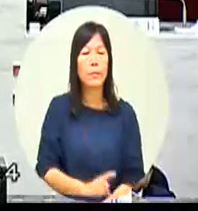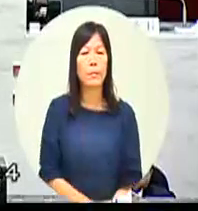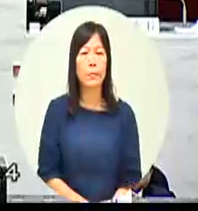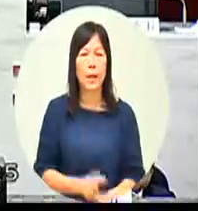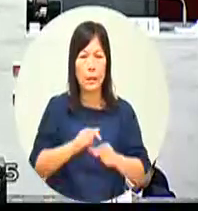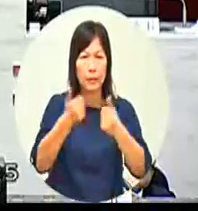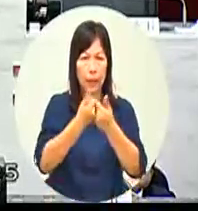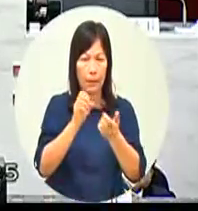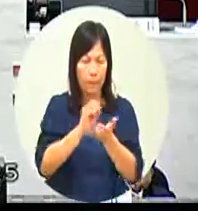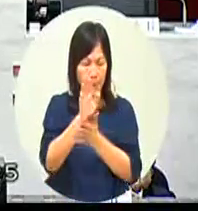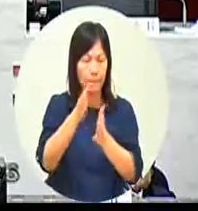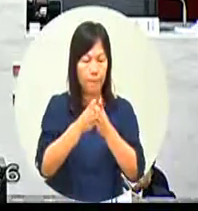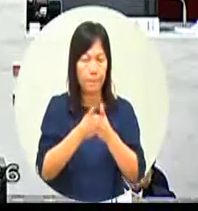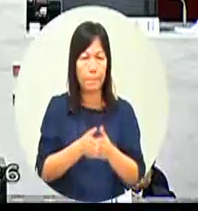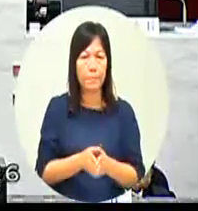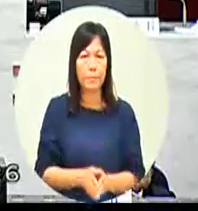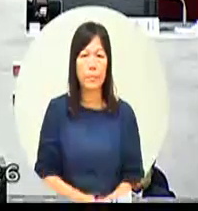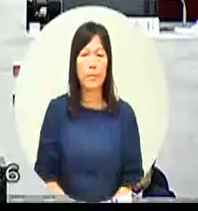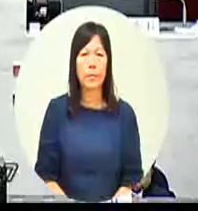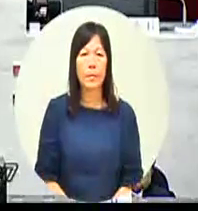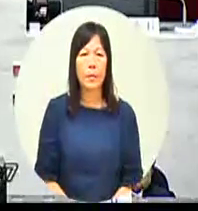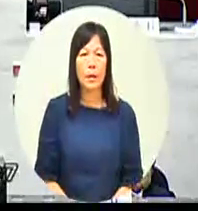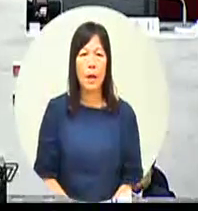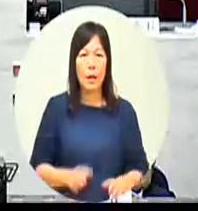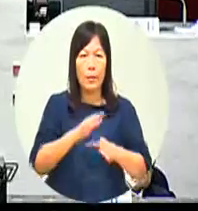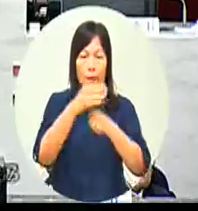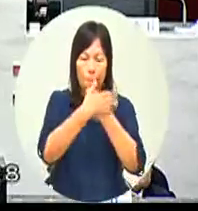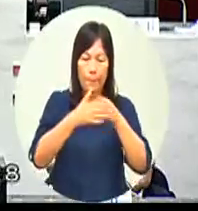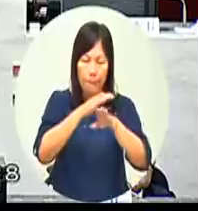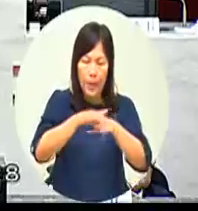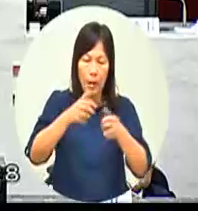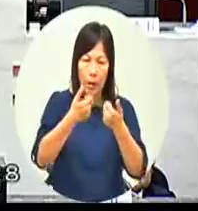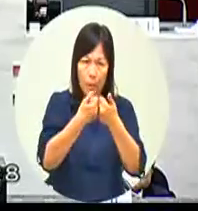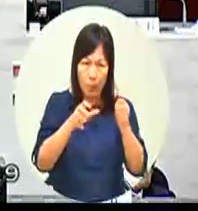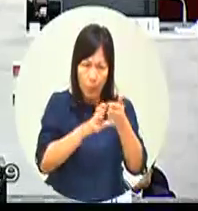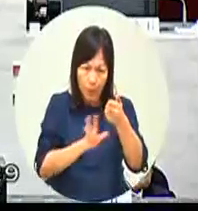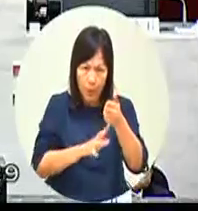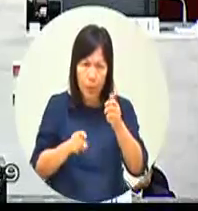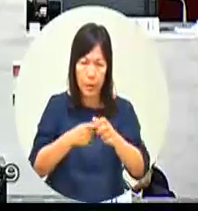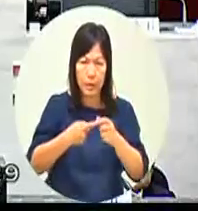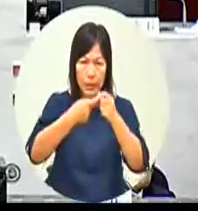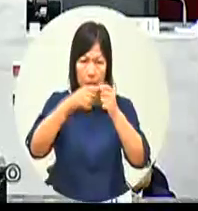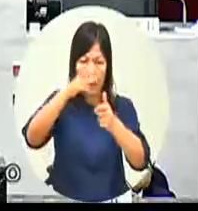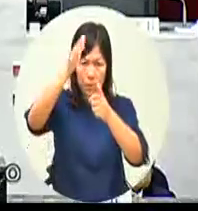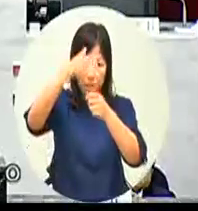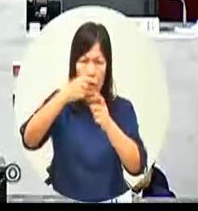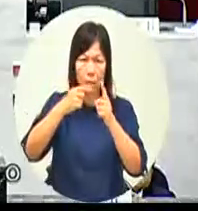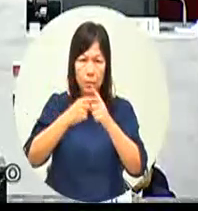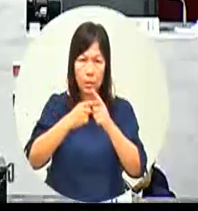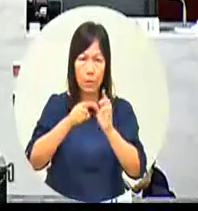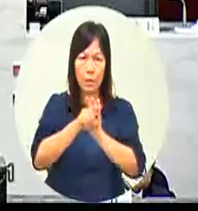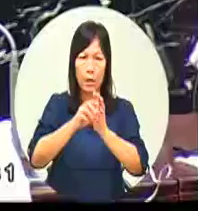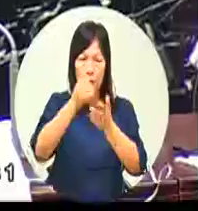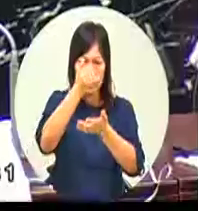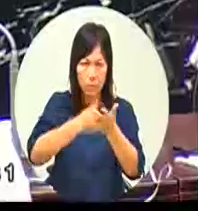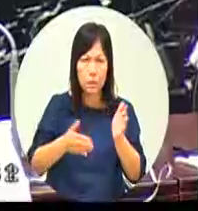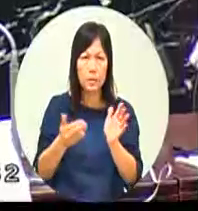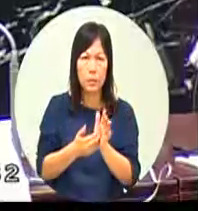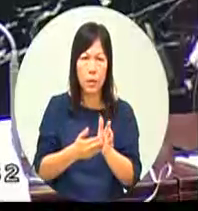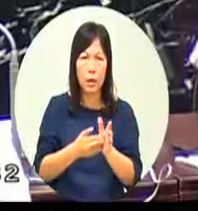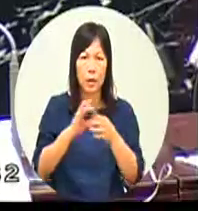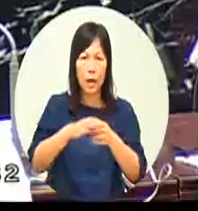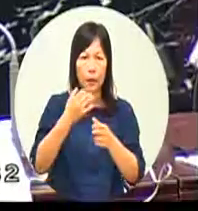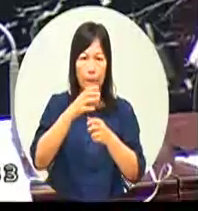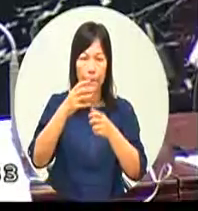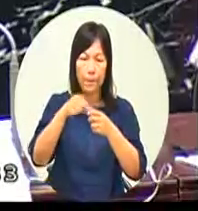报告，因为保安委员会的第一召集人辞，所以保安委员